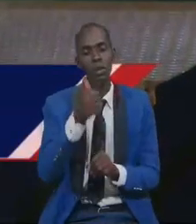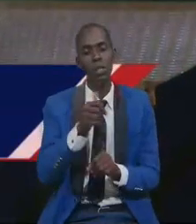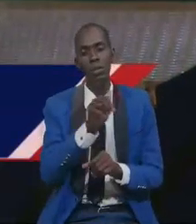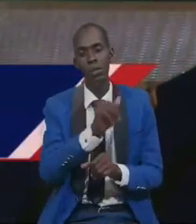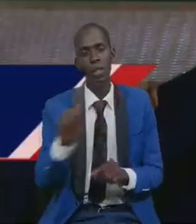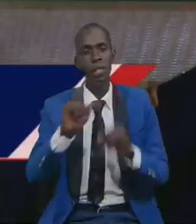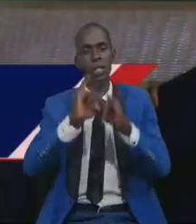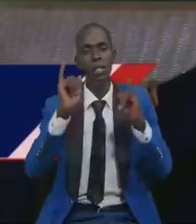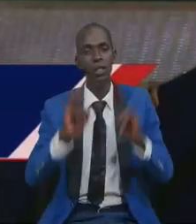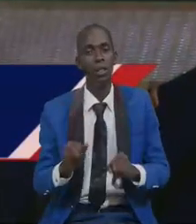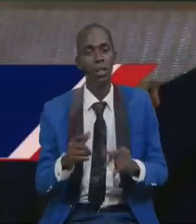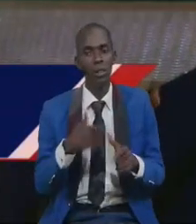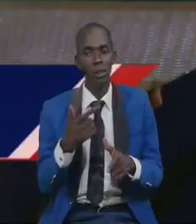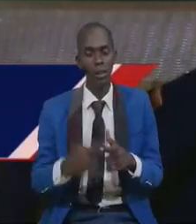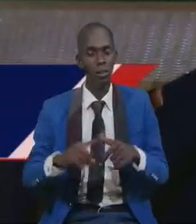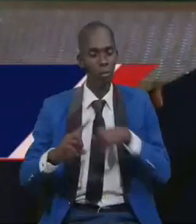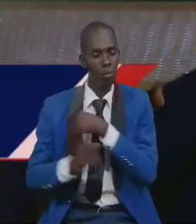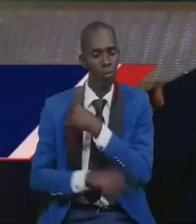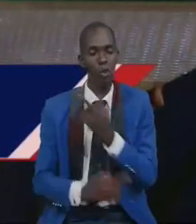punition venant de Dieu